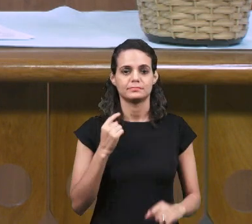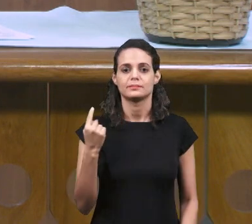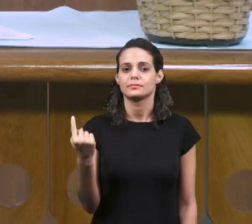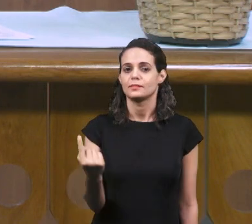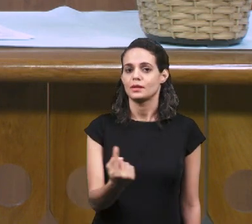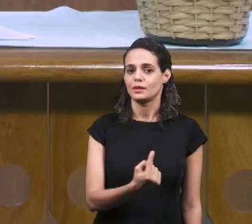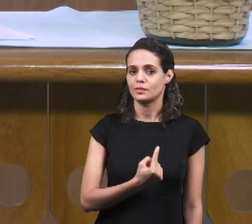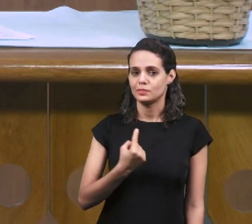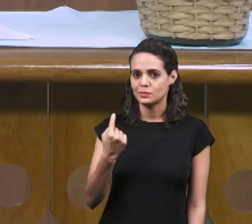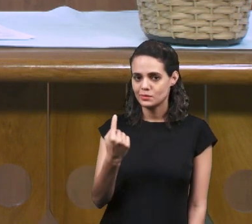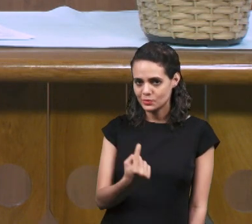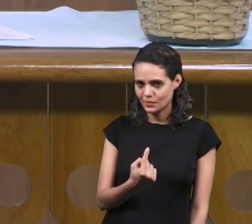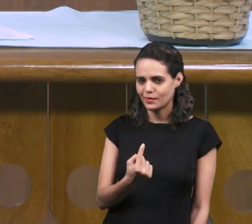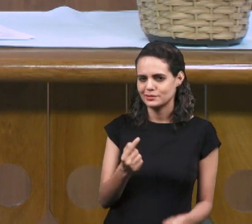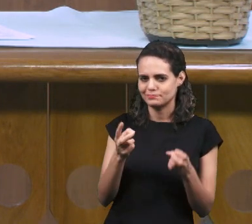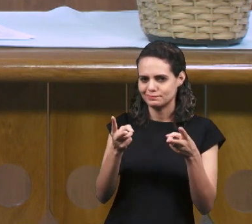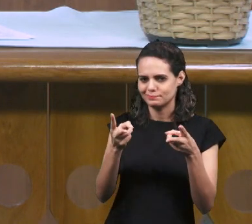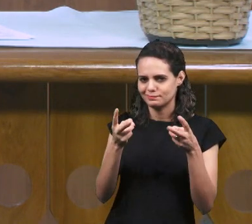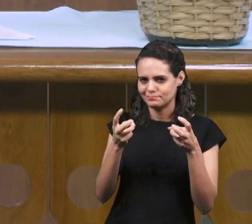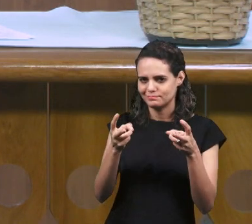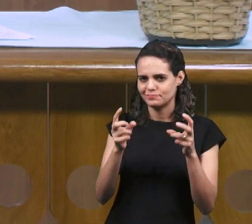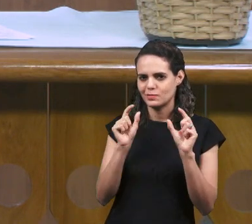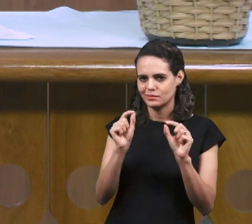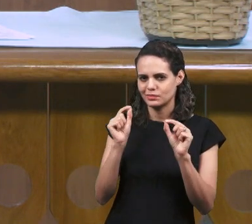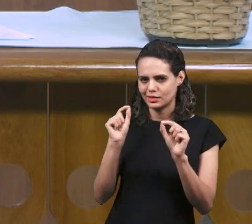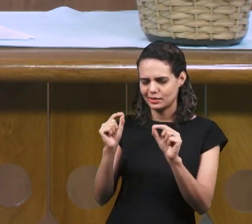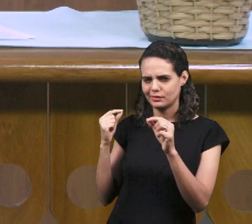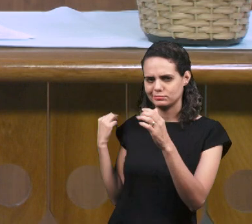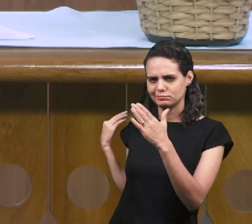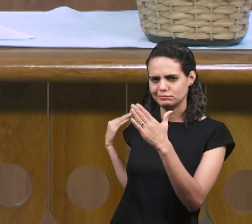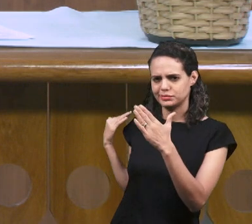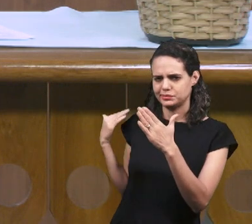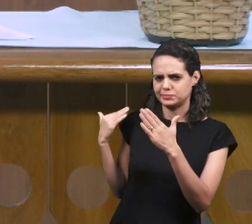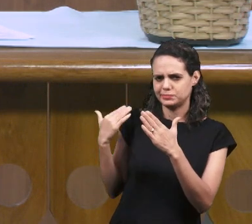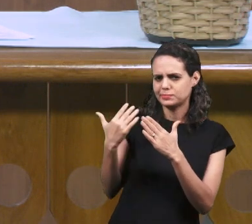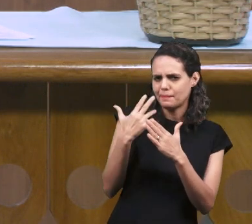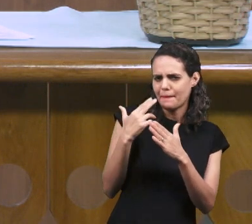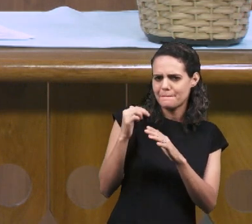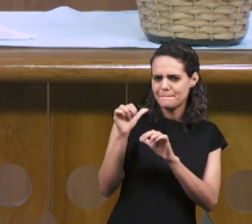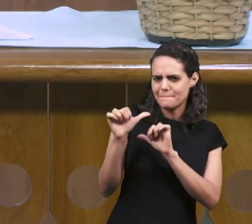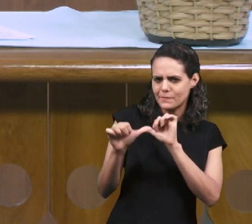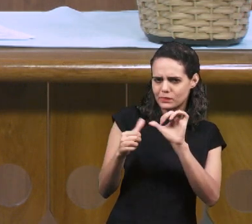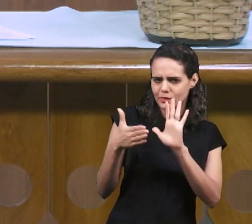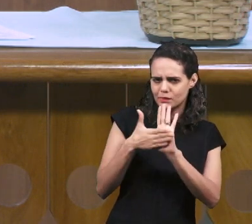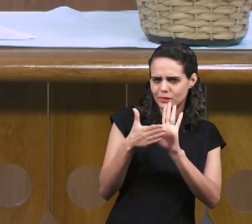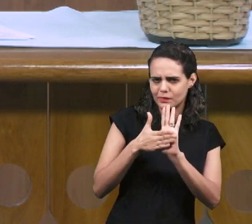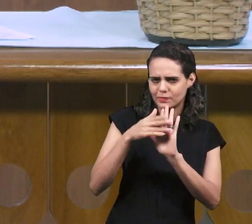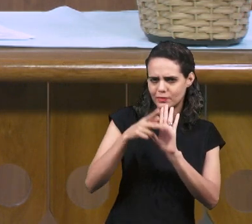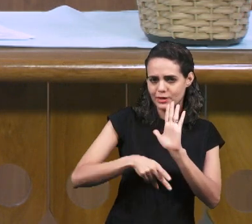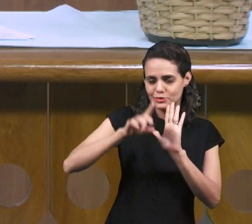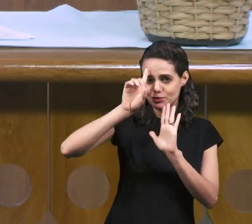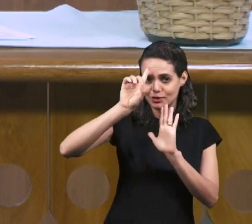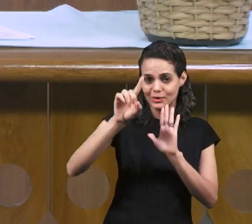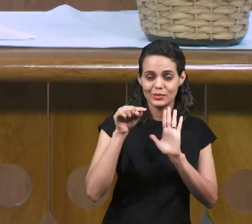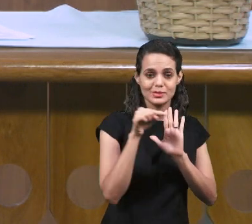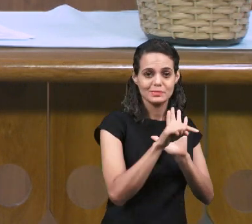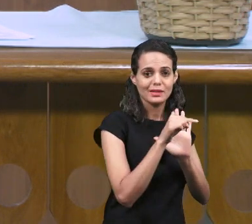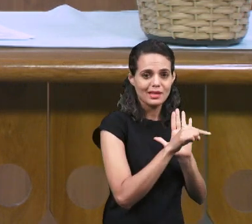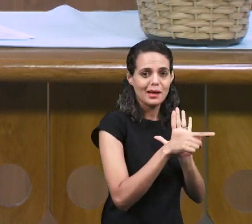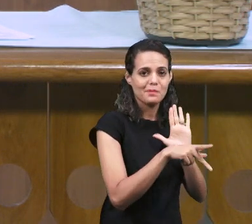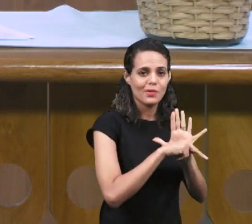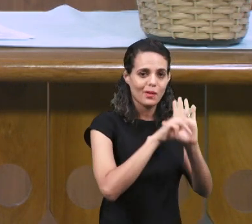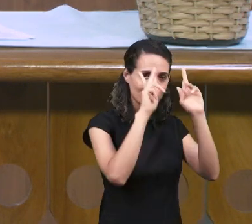La tendance a toujours été le changement du projet de Dieu vers le projet humain. Donc,